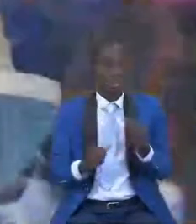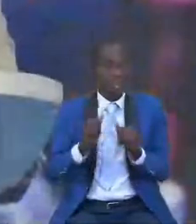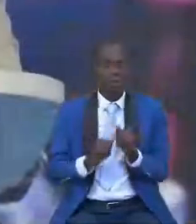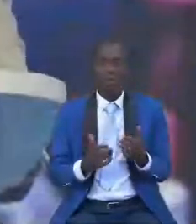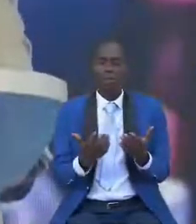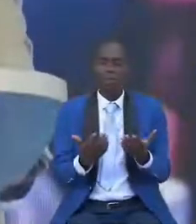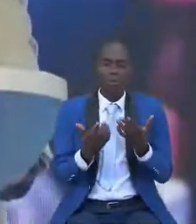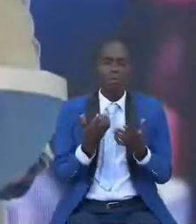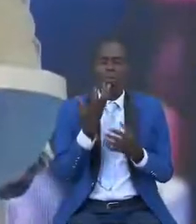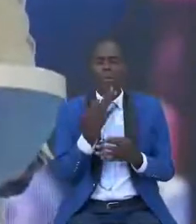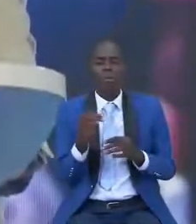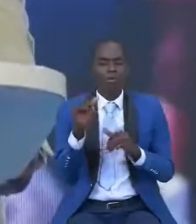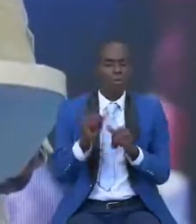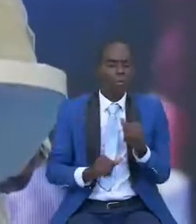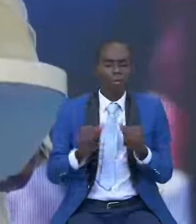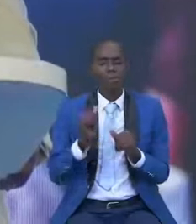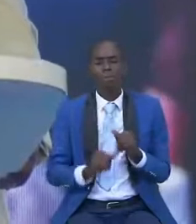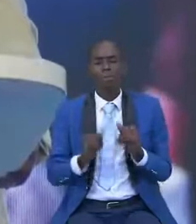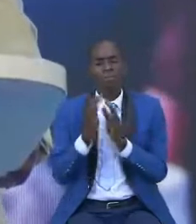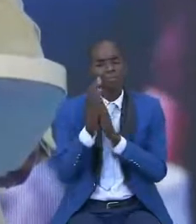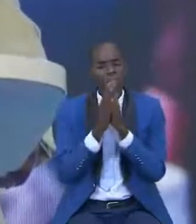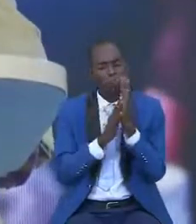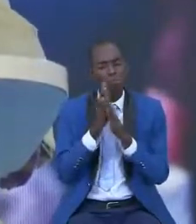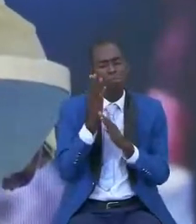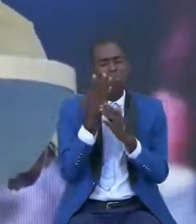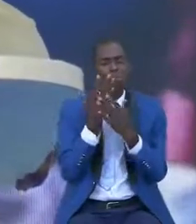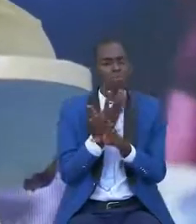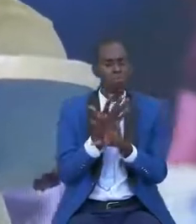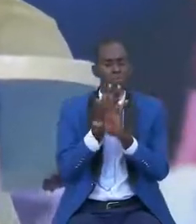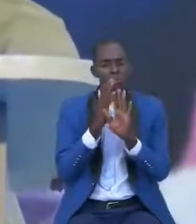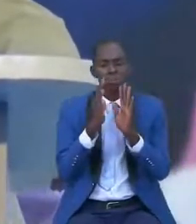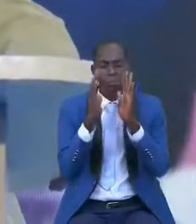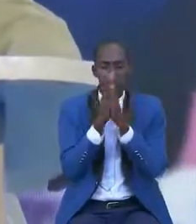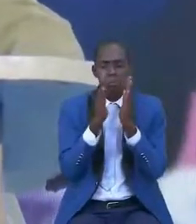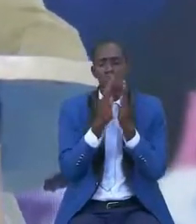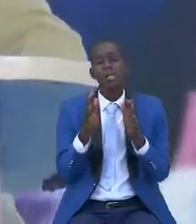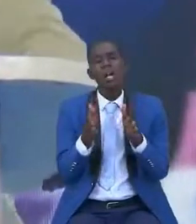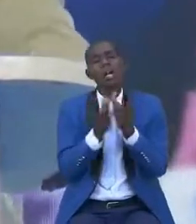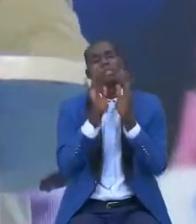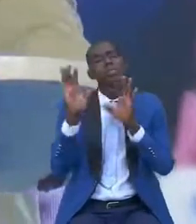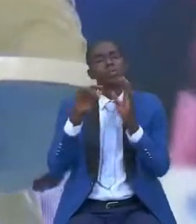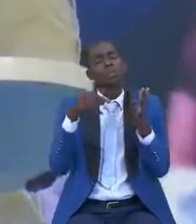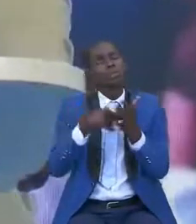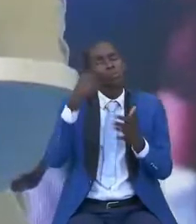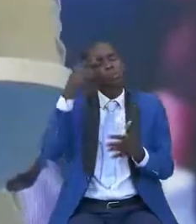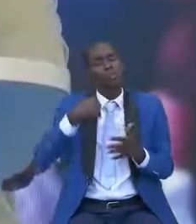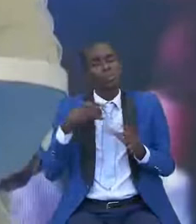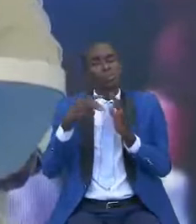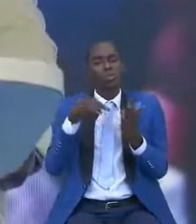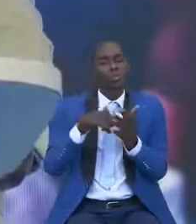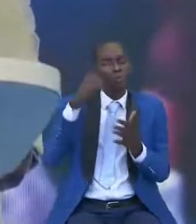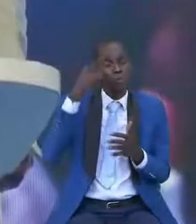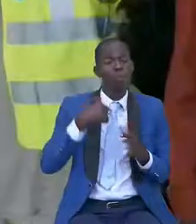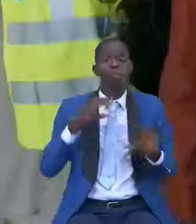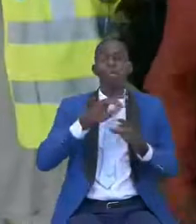vie. Et tout désir de toute personne qui demande, fais